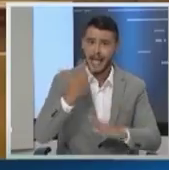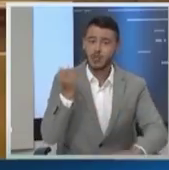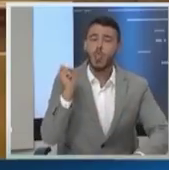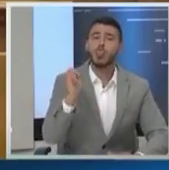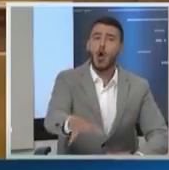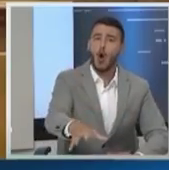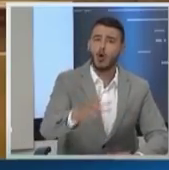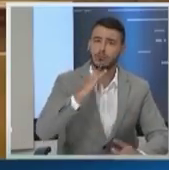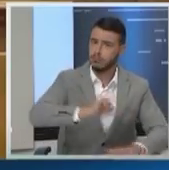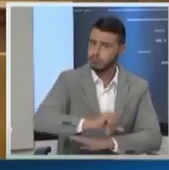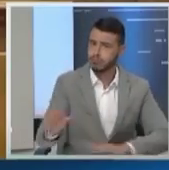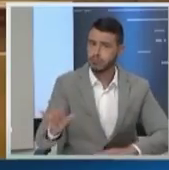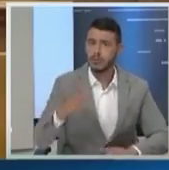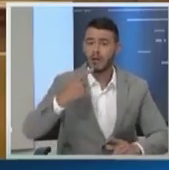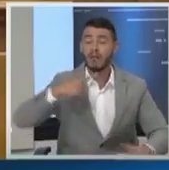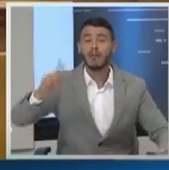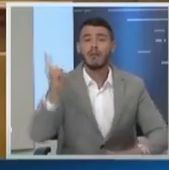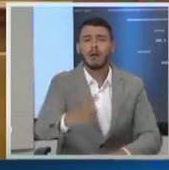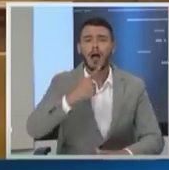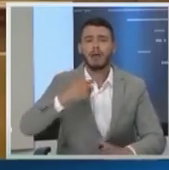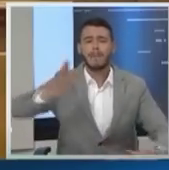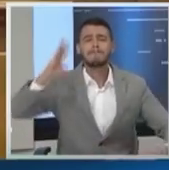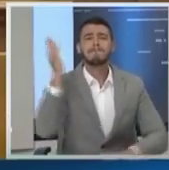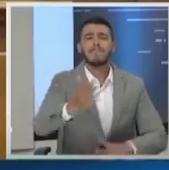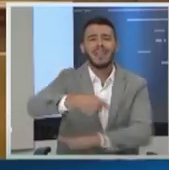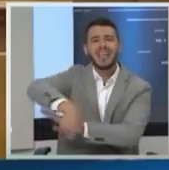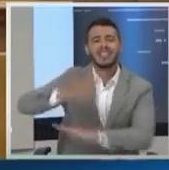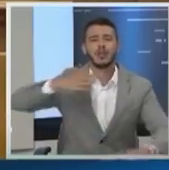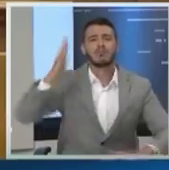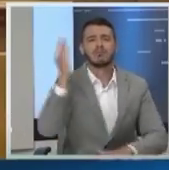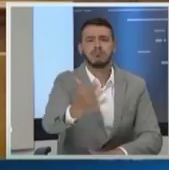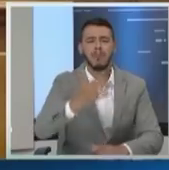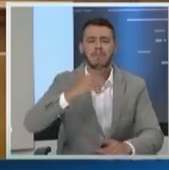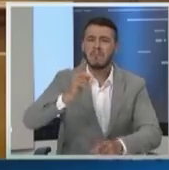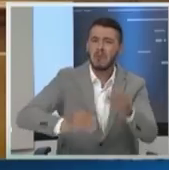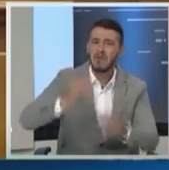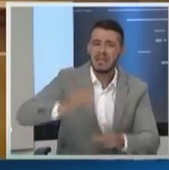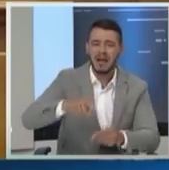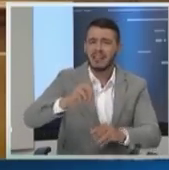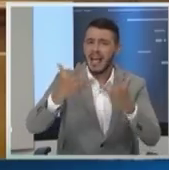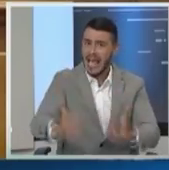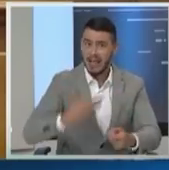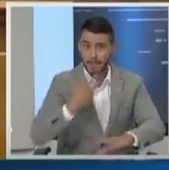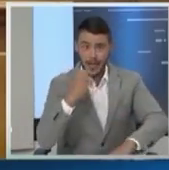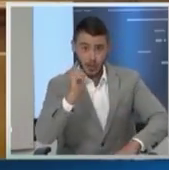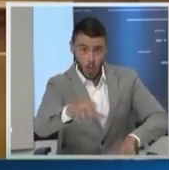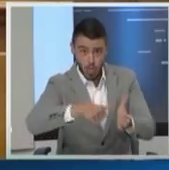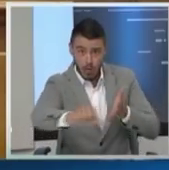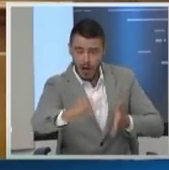ασκηθεί ποινική δίωξη για τα μπλεξίματα που έχει με τις δουλειές του. Γιατί, κύριε Μητσοτάκη,